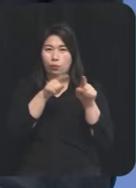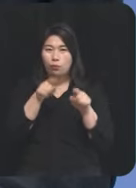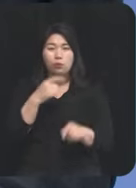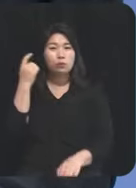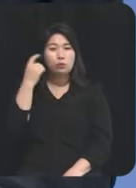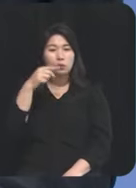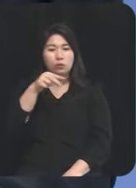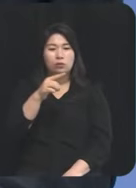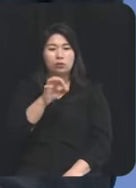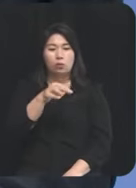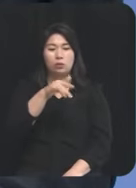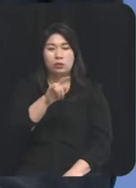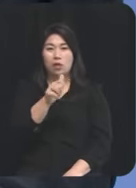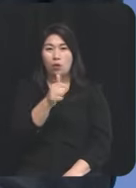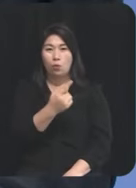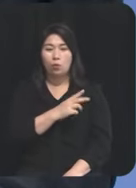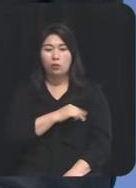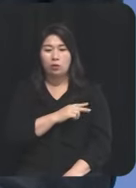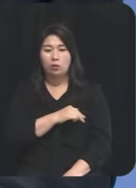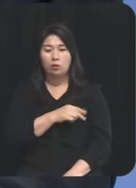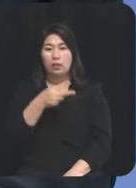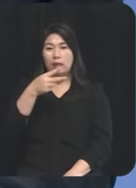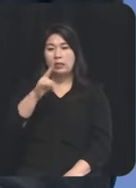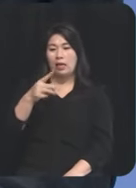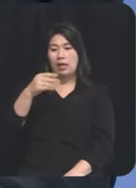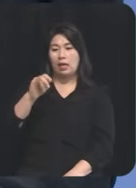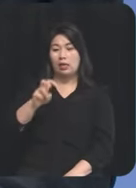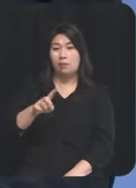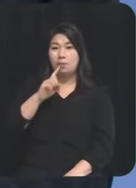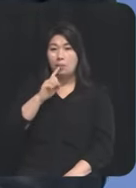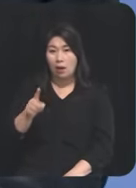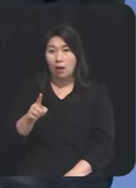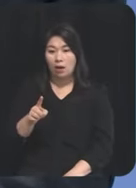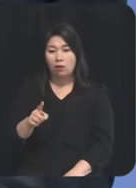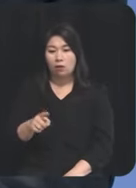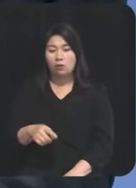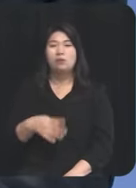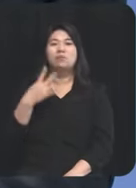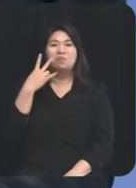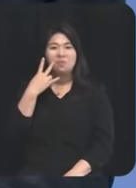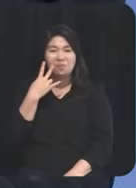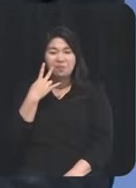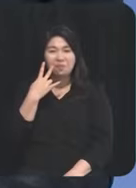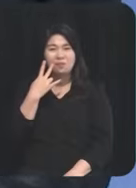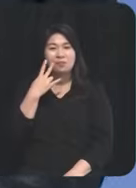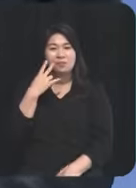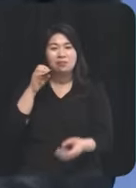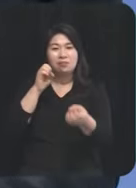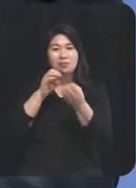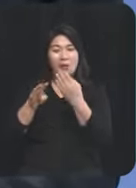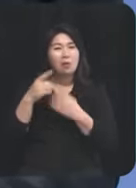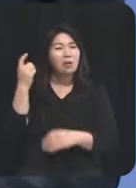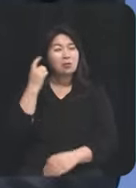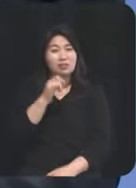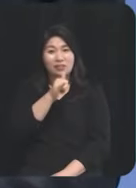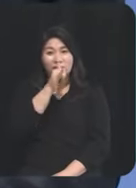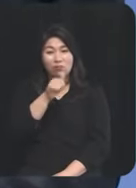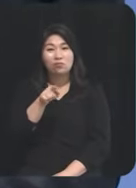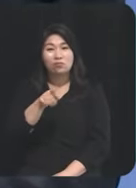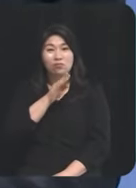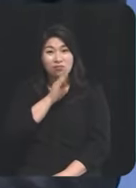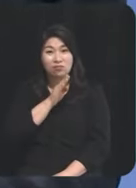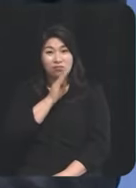송재 의원께서 대리마 라고 부르더니 네 하고 대답하는 내용이 나옵니다. 네, 네. 본인 네.